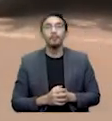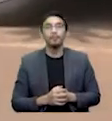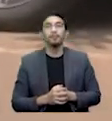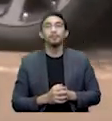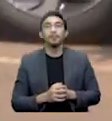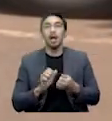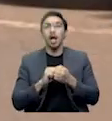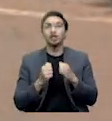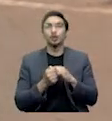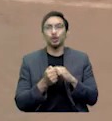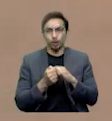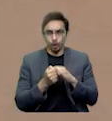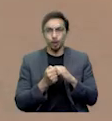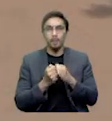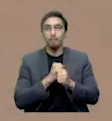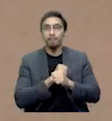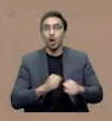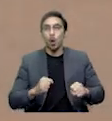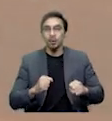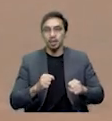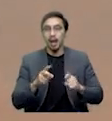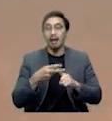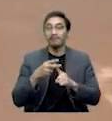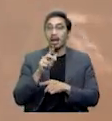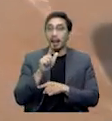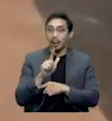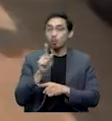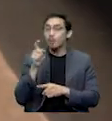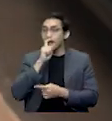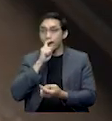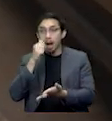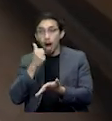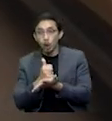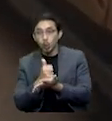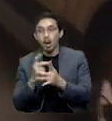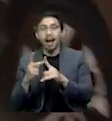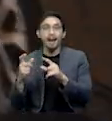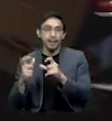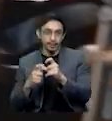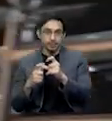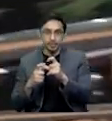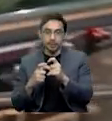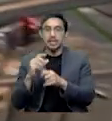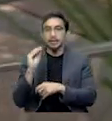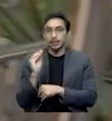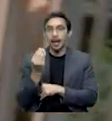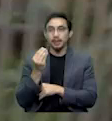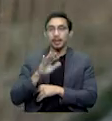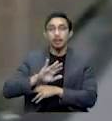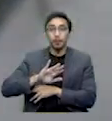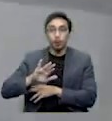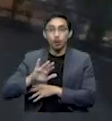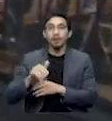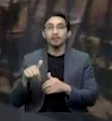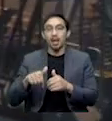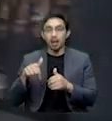Kasus ruda paksa anak berinisial VL oleh ayah kandungnya berinisial HS di Pulau Gadung, Jakarta Timur, kini memasuki tahap pemeriksaan para